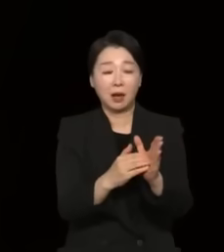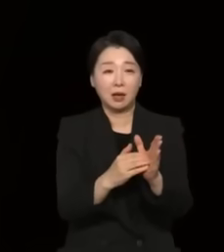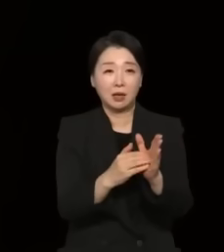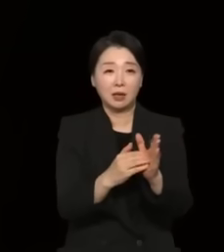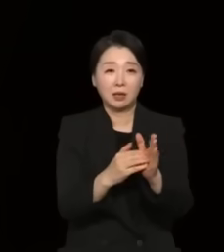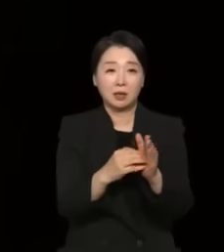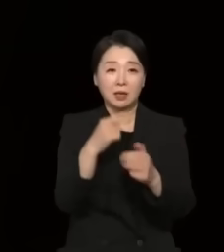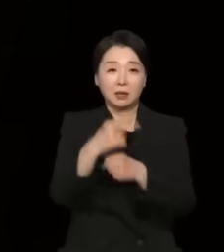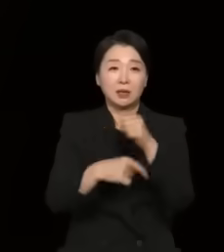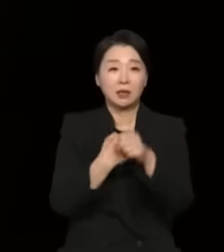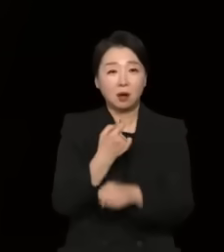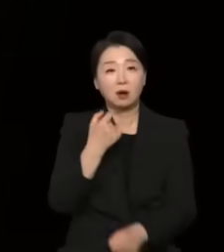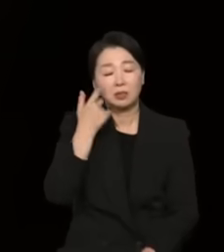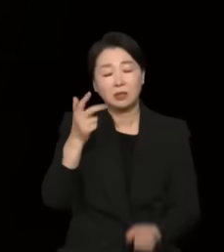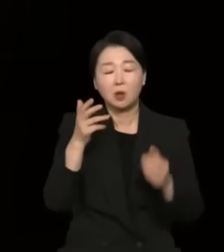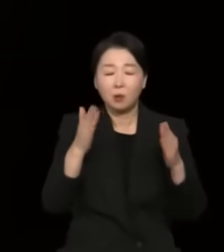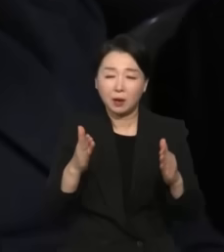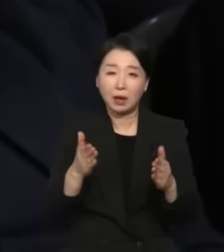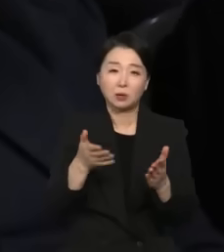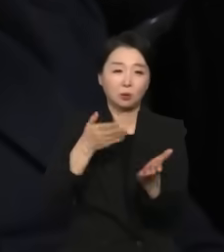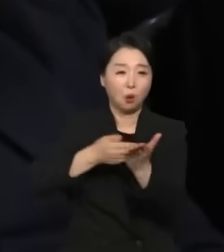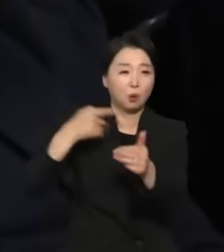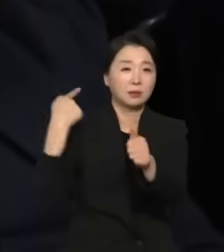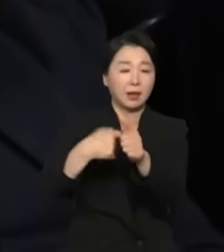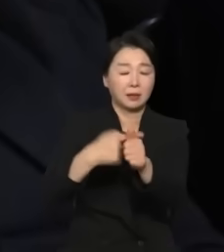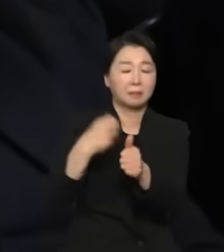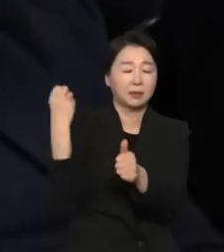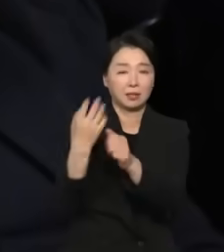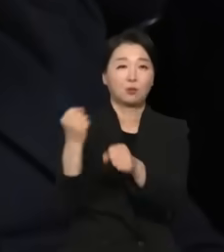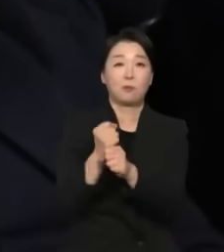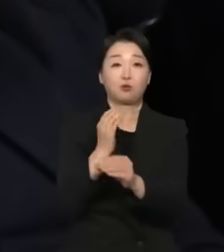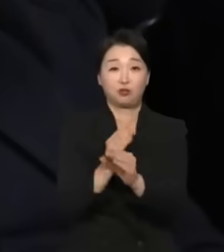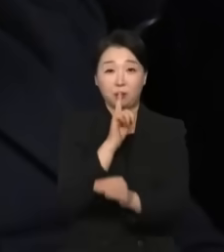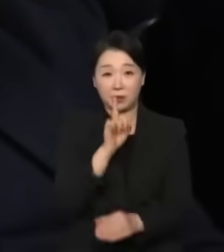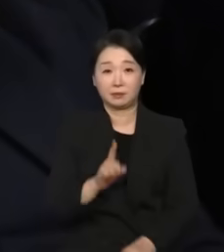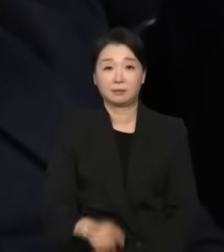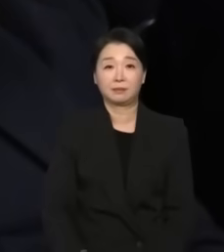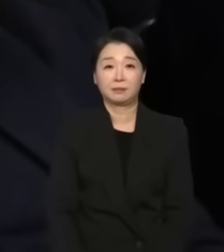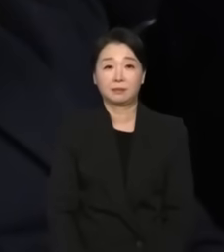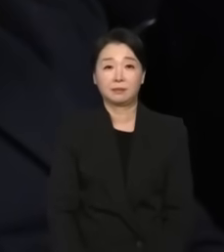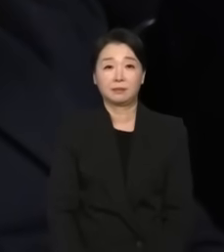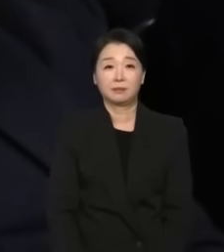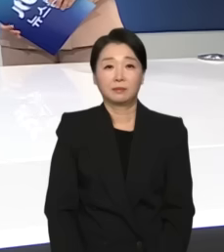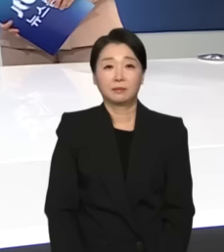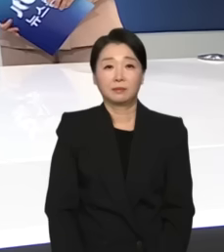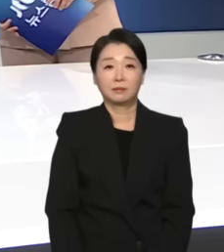노동 탄압이 되살아났다고 비판했습니다. JTBC 노진호입니다.